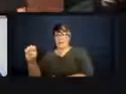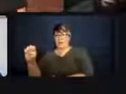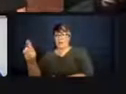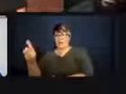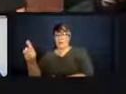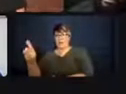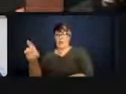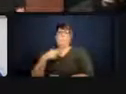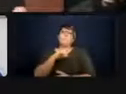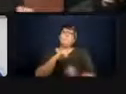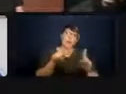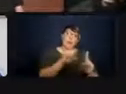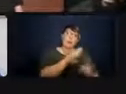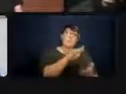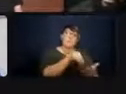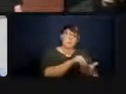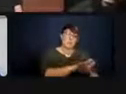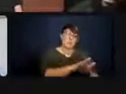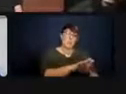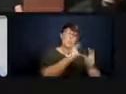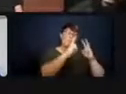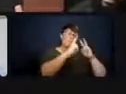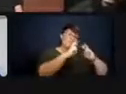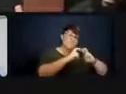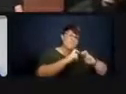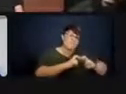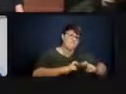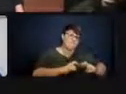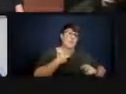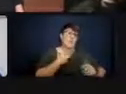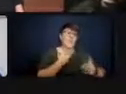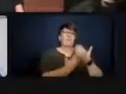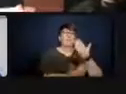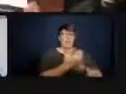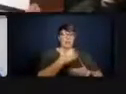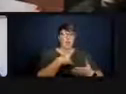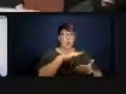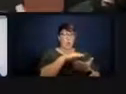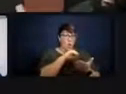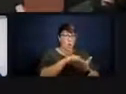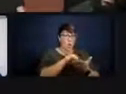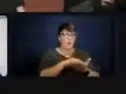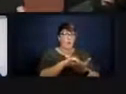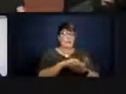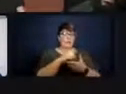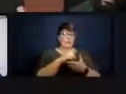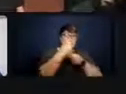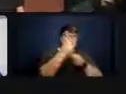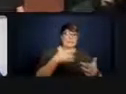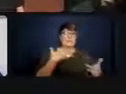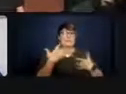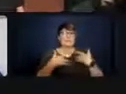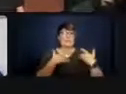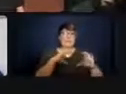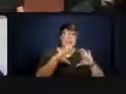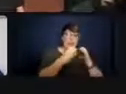tunaweza kufanyaje? Hapa tunaona ya kuwa tunaweza kupata